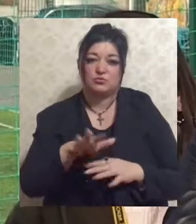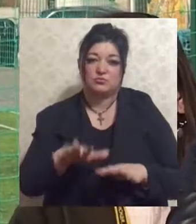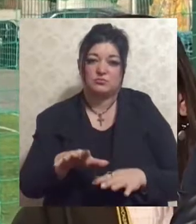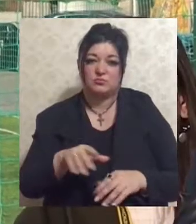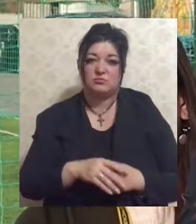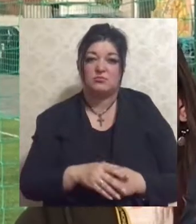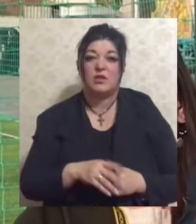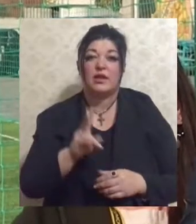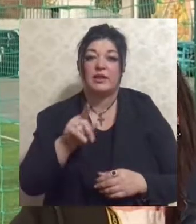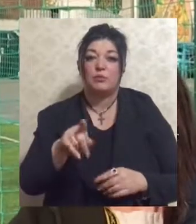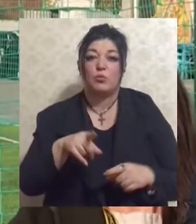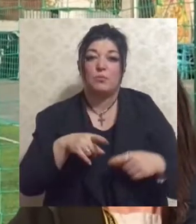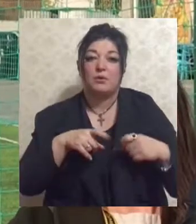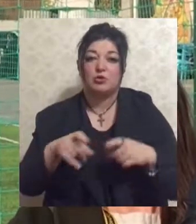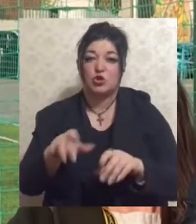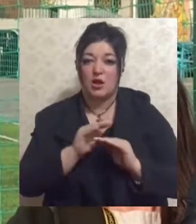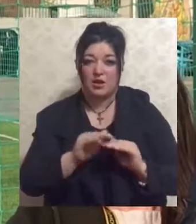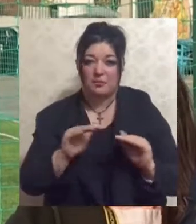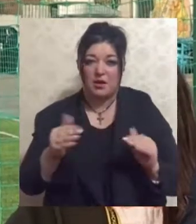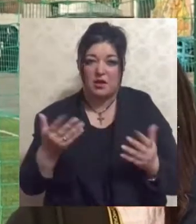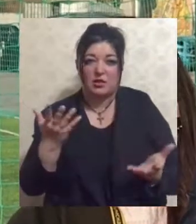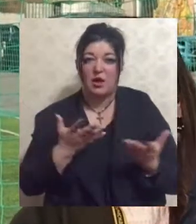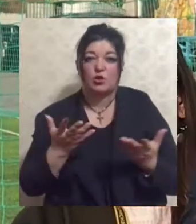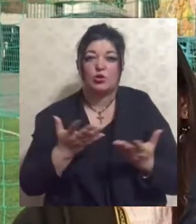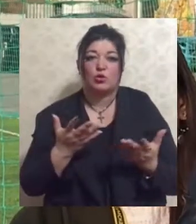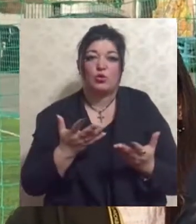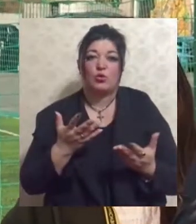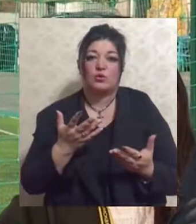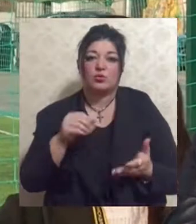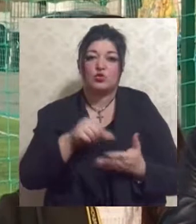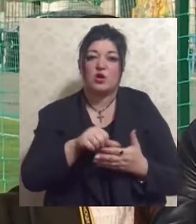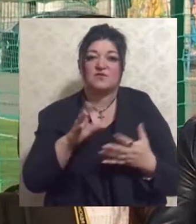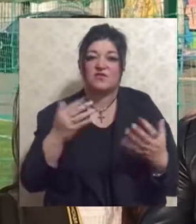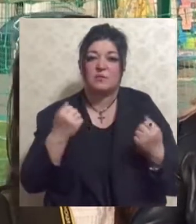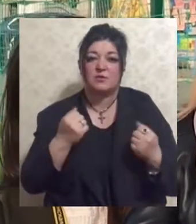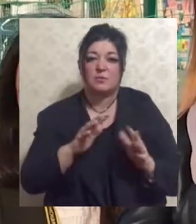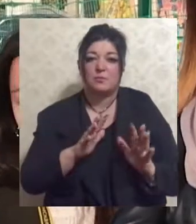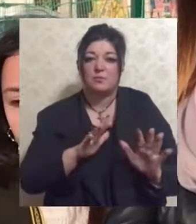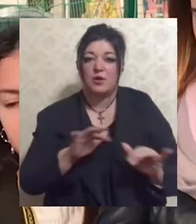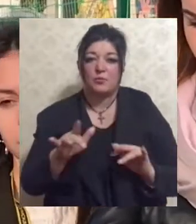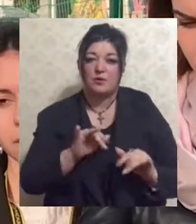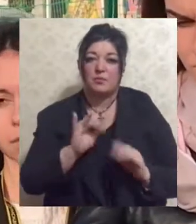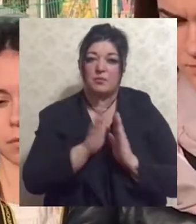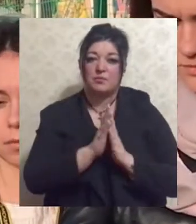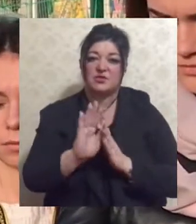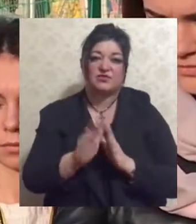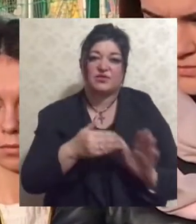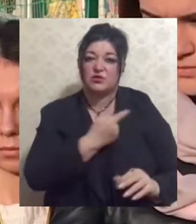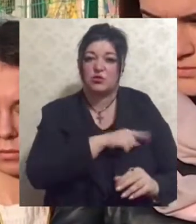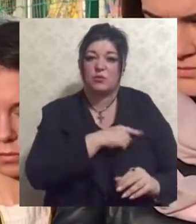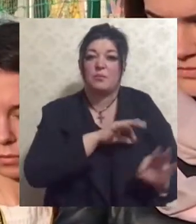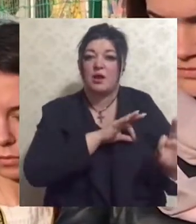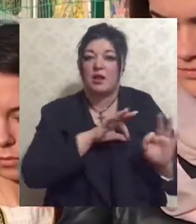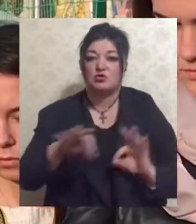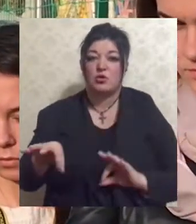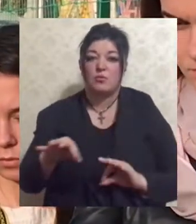нему подбежали ребята, которые участвовали в этом спортивном мероприятии, попросили вызвать скорую помощь. Приехала скорая помощь,